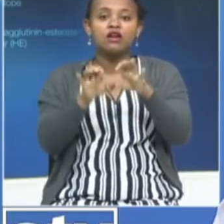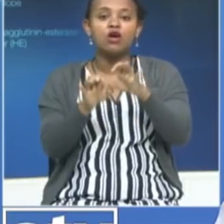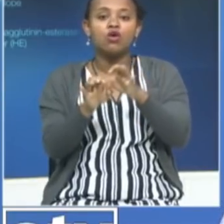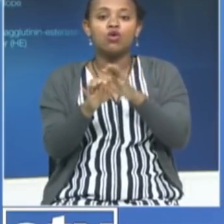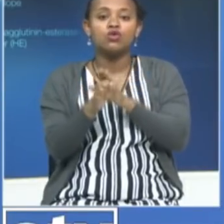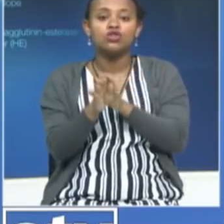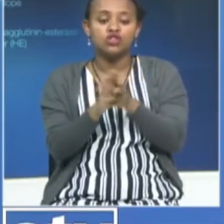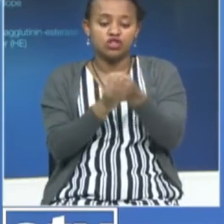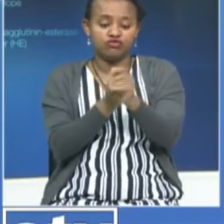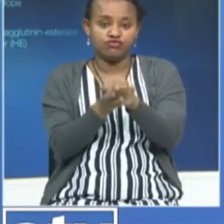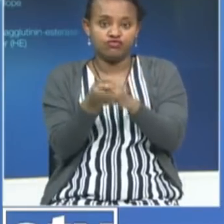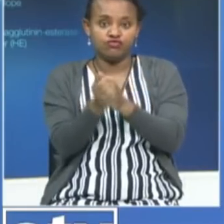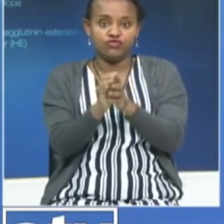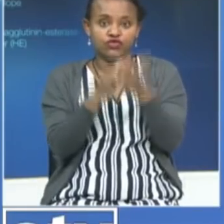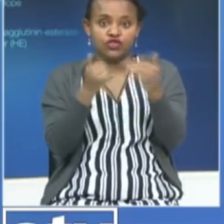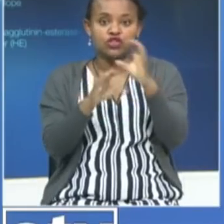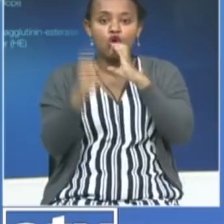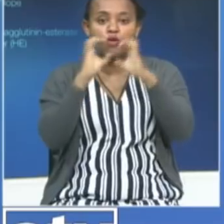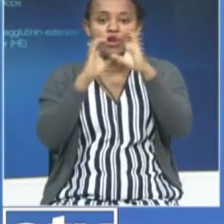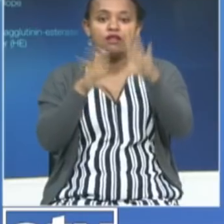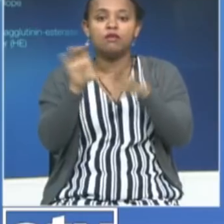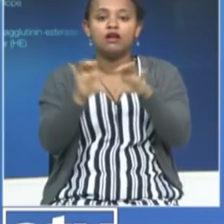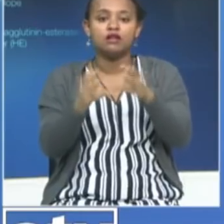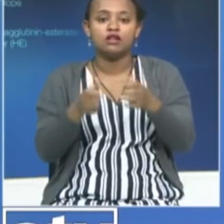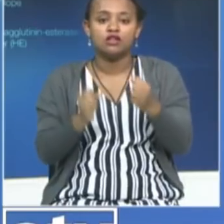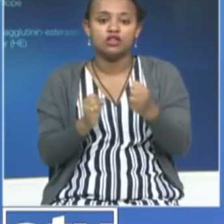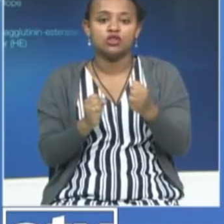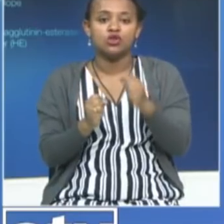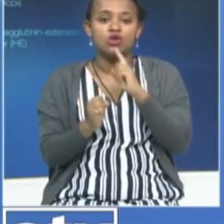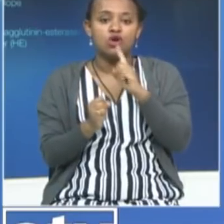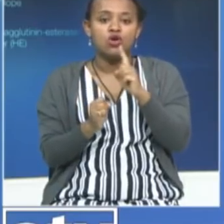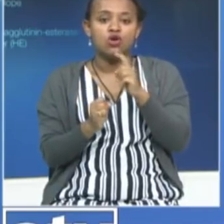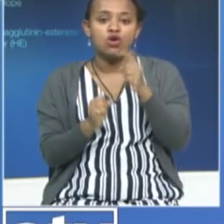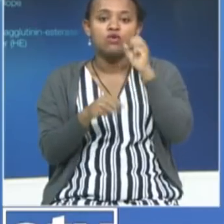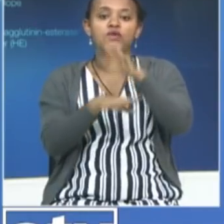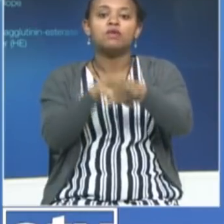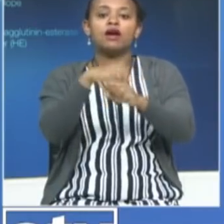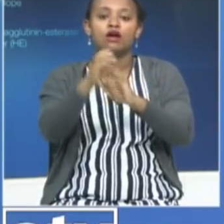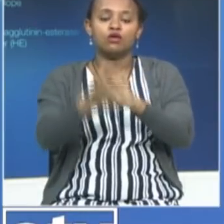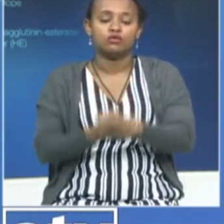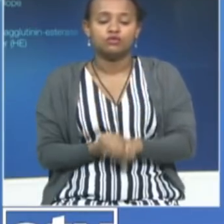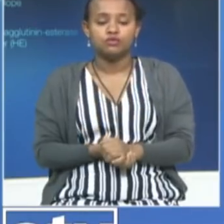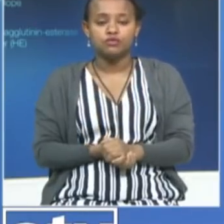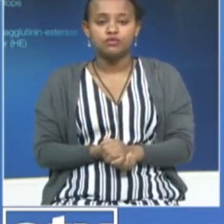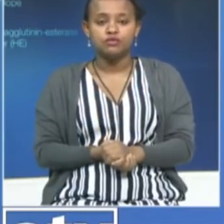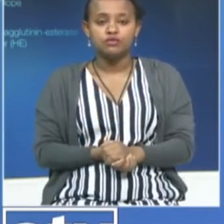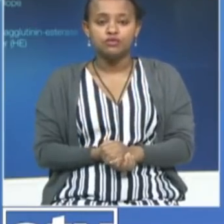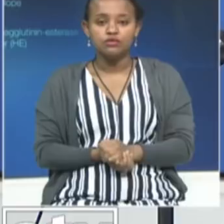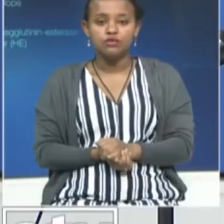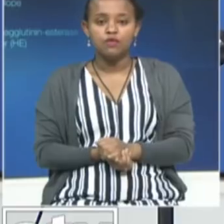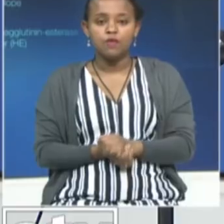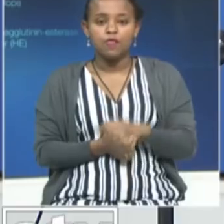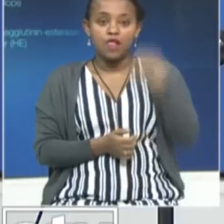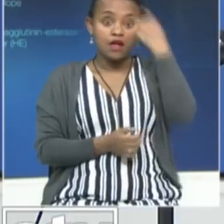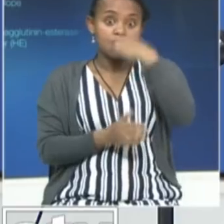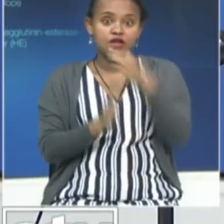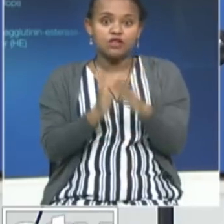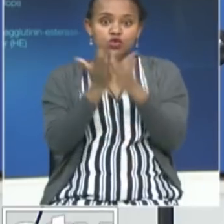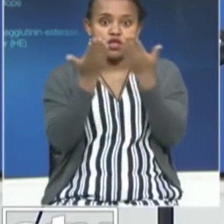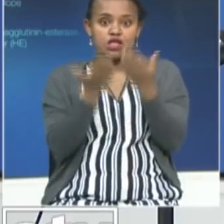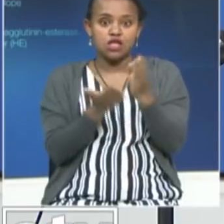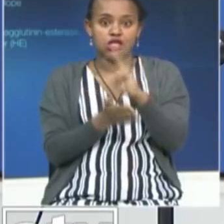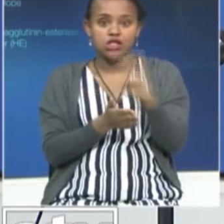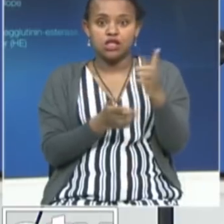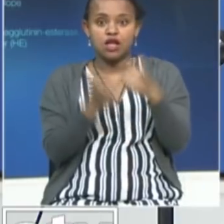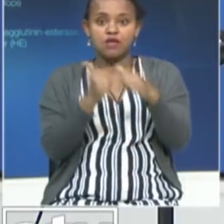አጽድተው ኮሚኒኬት ማድረግ እንዲችሉ ነው የሚመከረው። መልካም። በፌስቡክ ገጻችን